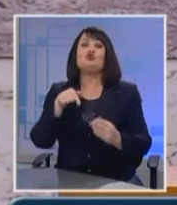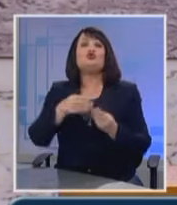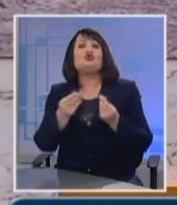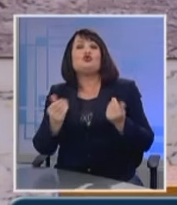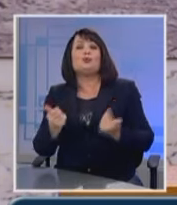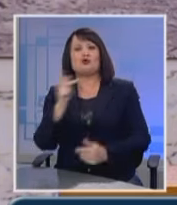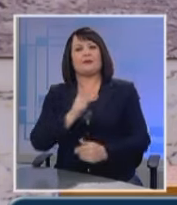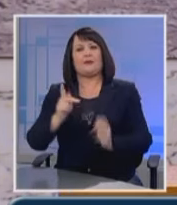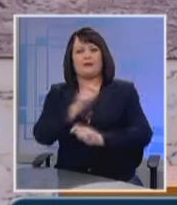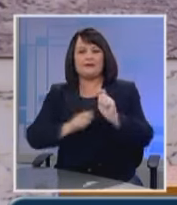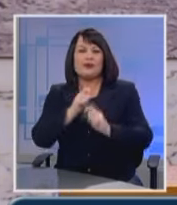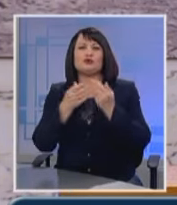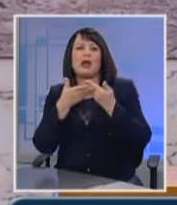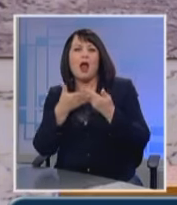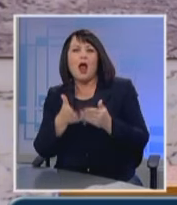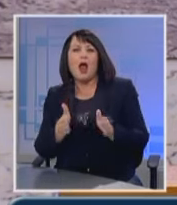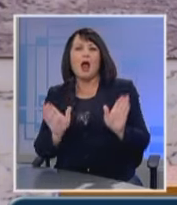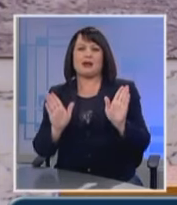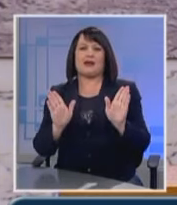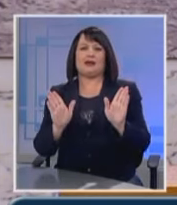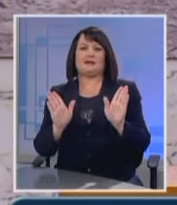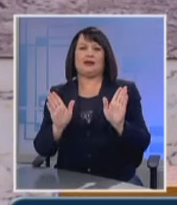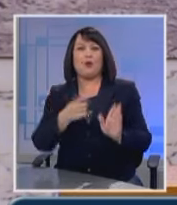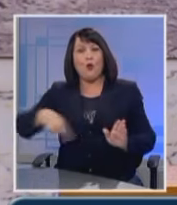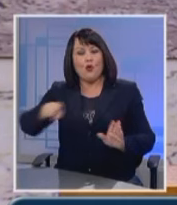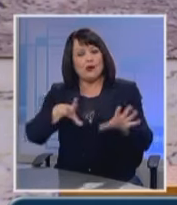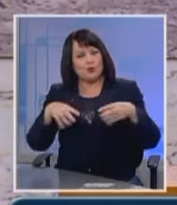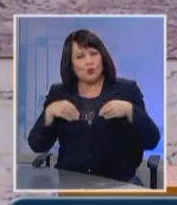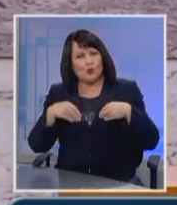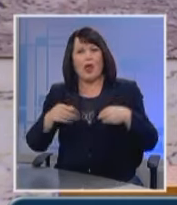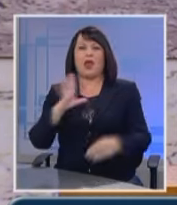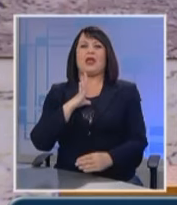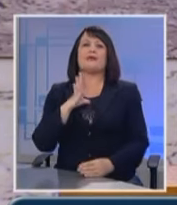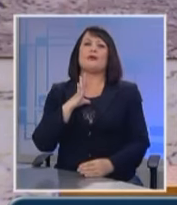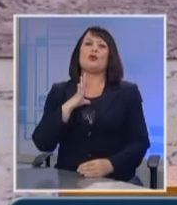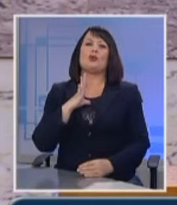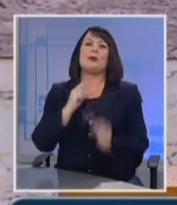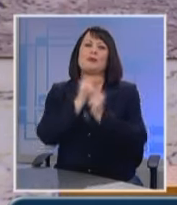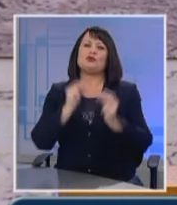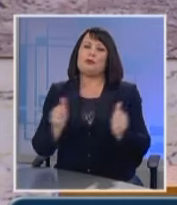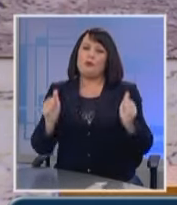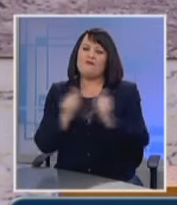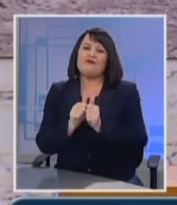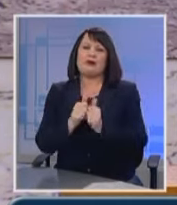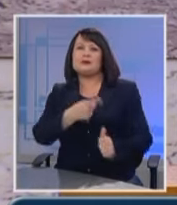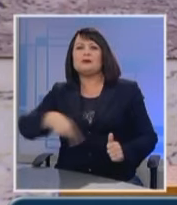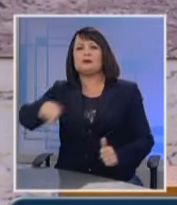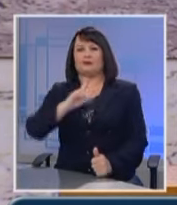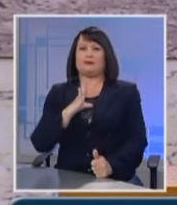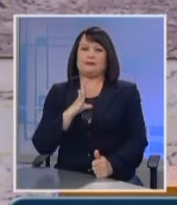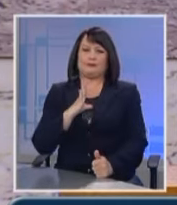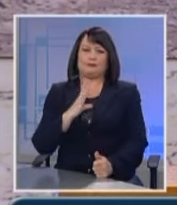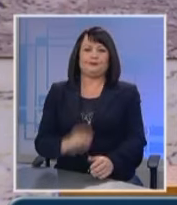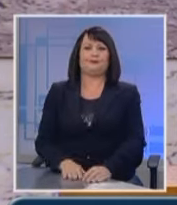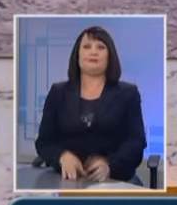καλλιεργήσουμε μια κοινωνία ανοιχτή, ανεκτική, ανθρώπινη και τελικά πιο φιλική προς όλους. Πρέπει